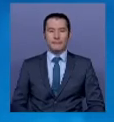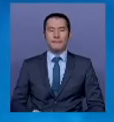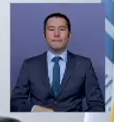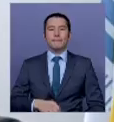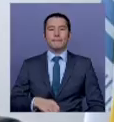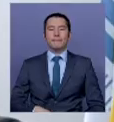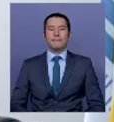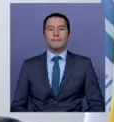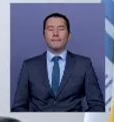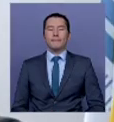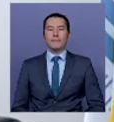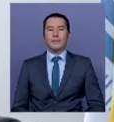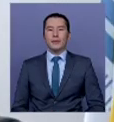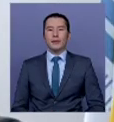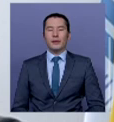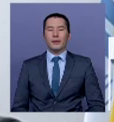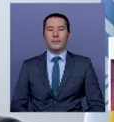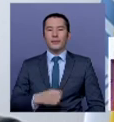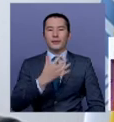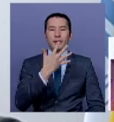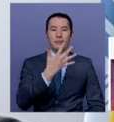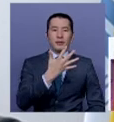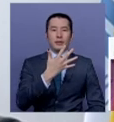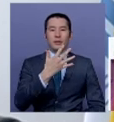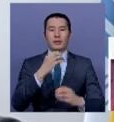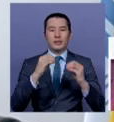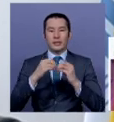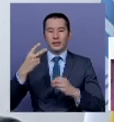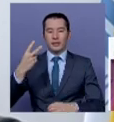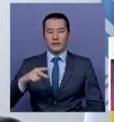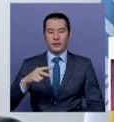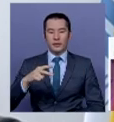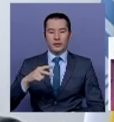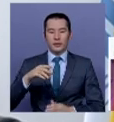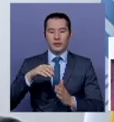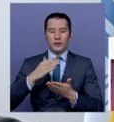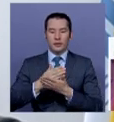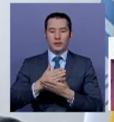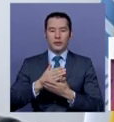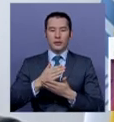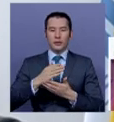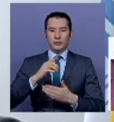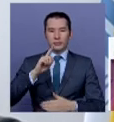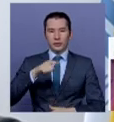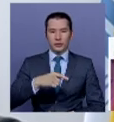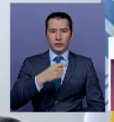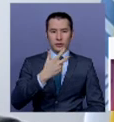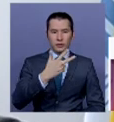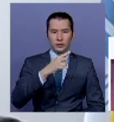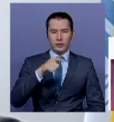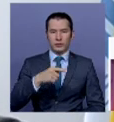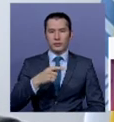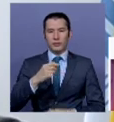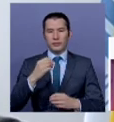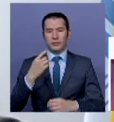отыр. Осы 5-10-20 пилоттық жобасына 2 минималды күнкөріс мөлшерлемесінен 3,1 минималды